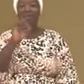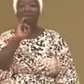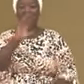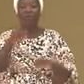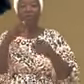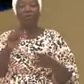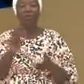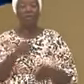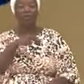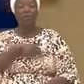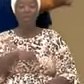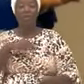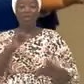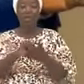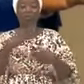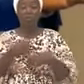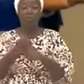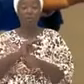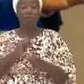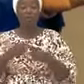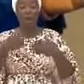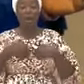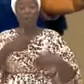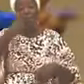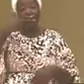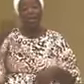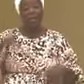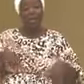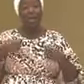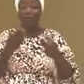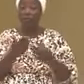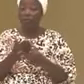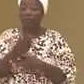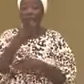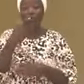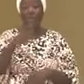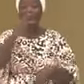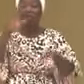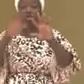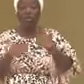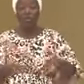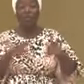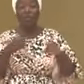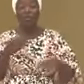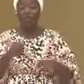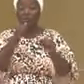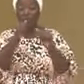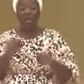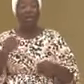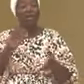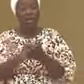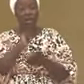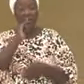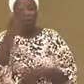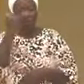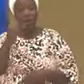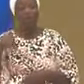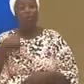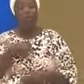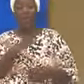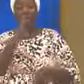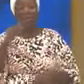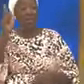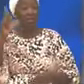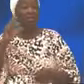qui va nous aider à avoir une meilleure vie à travers les plus de bénédiction c'est pourquoi nous